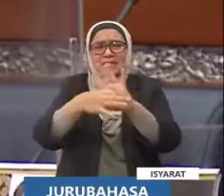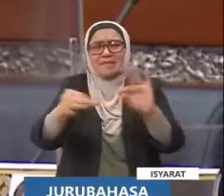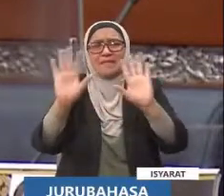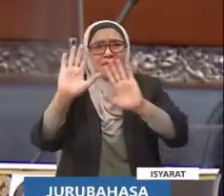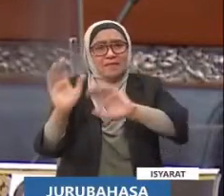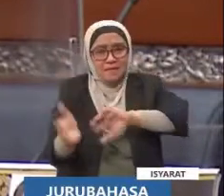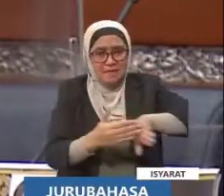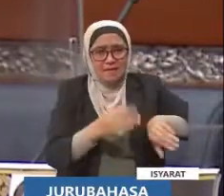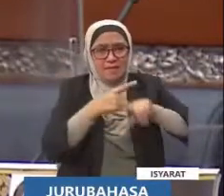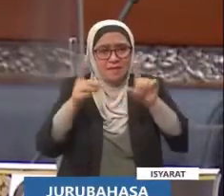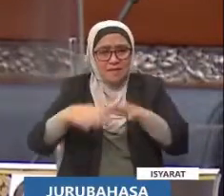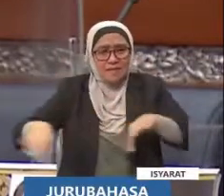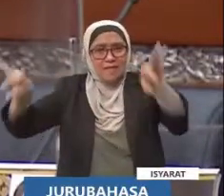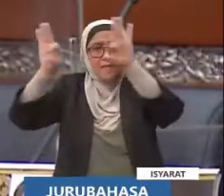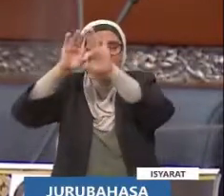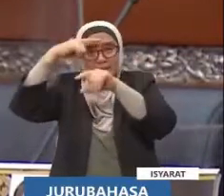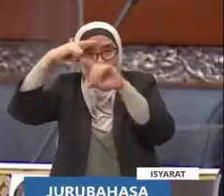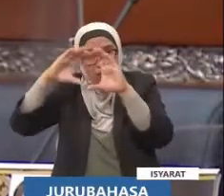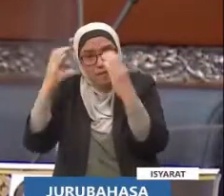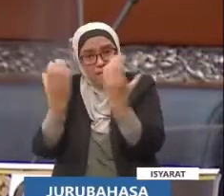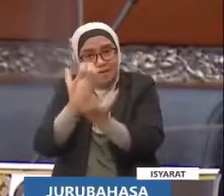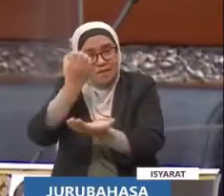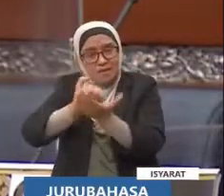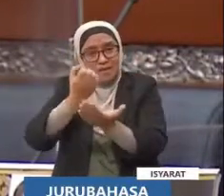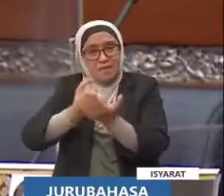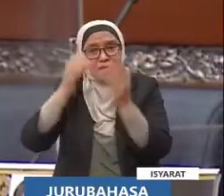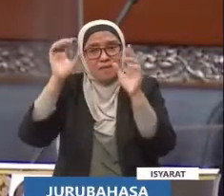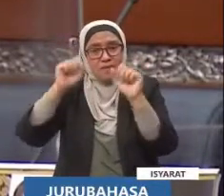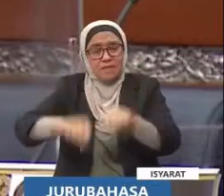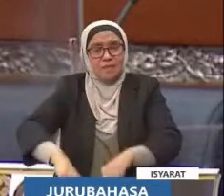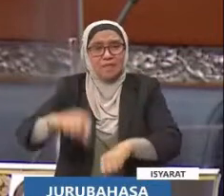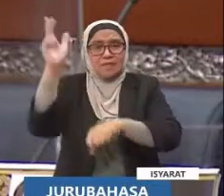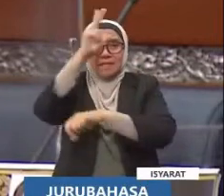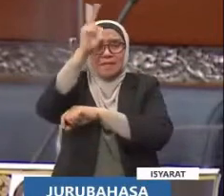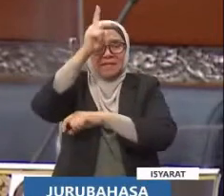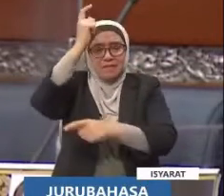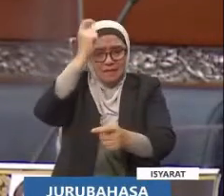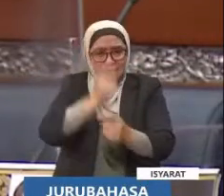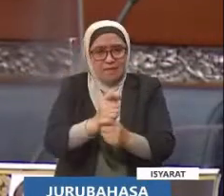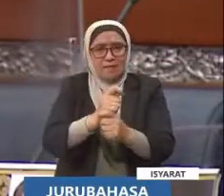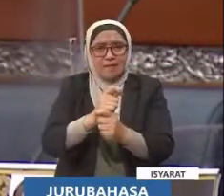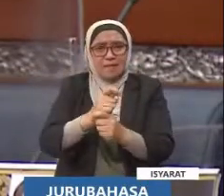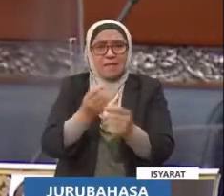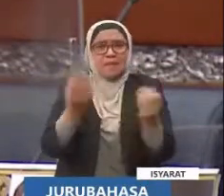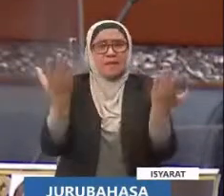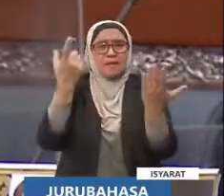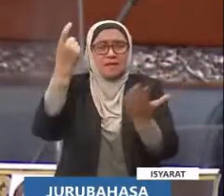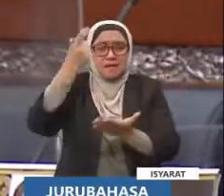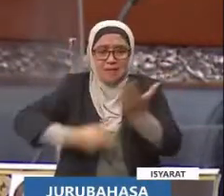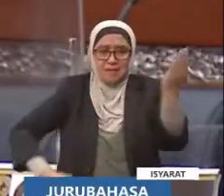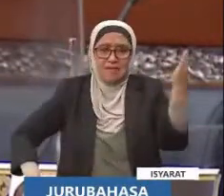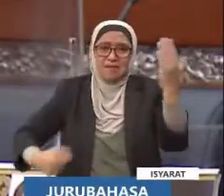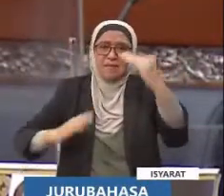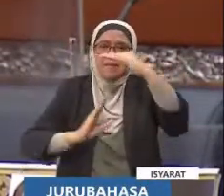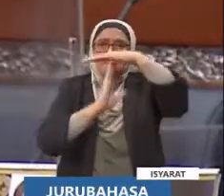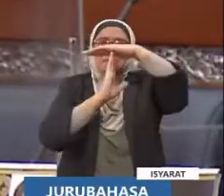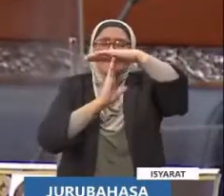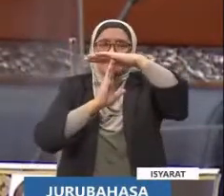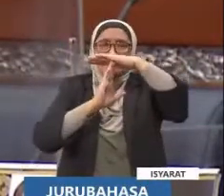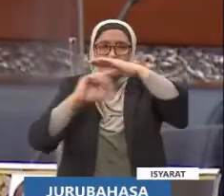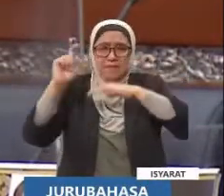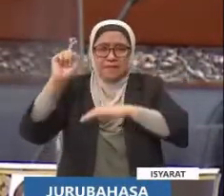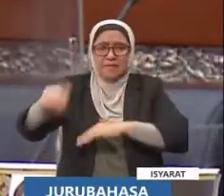ceritanya tapi yang paling penting ialah untuk kelas ekonomi Kalau boleh kerajaan Harus set Berapa harga cycling yang harus